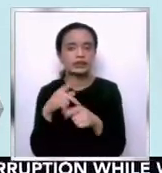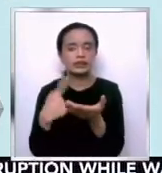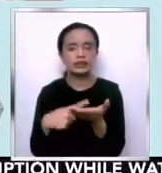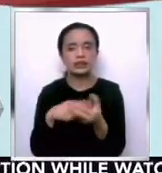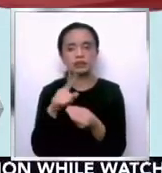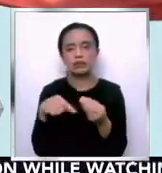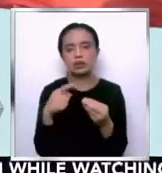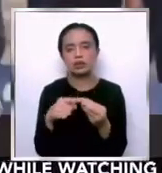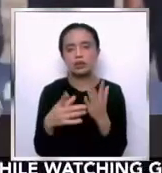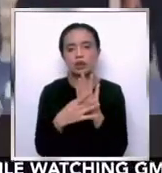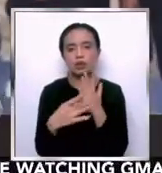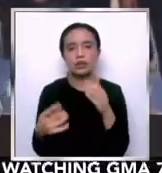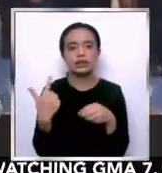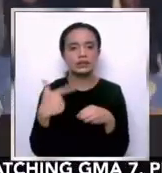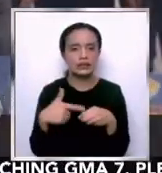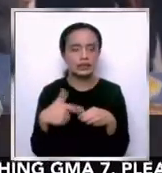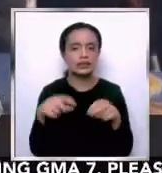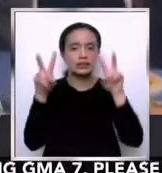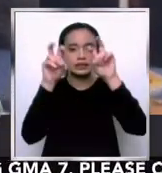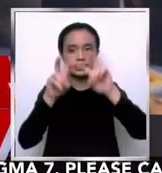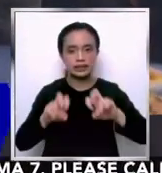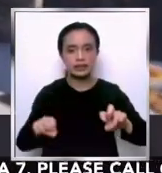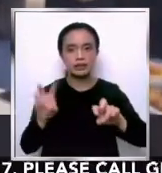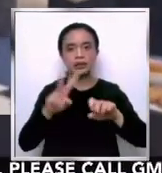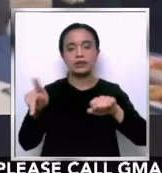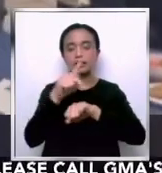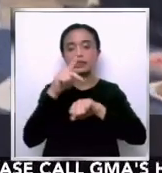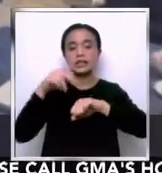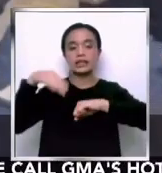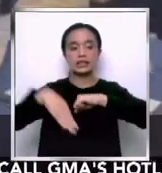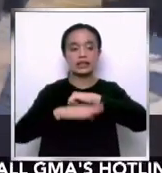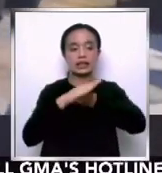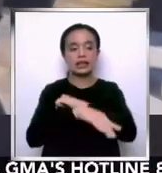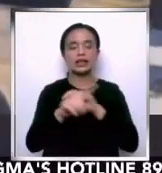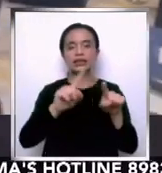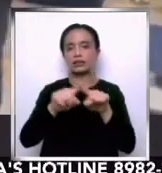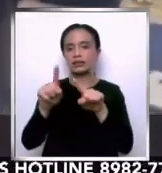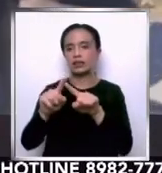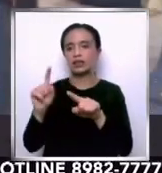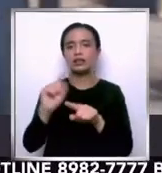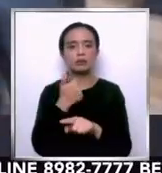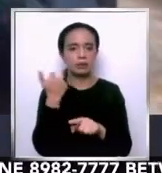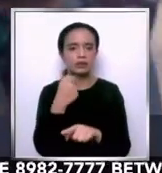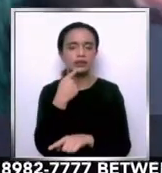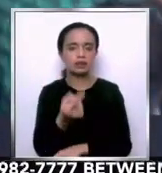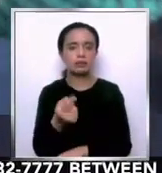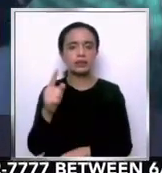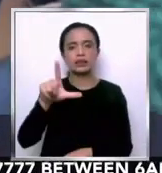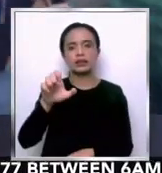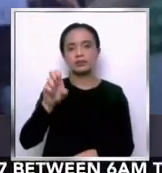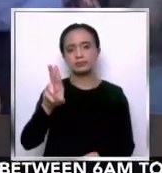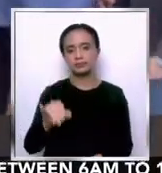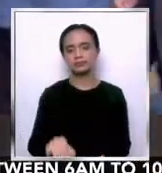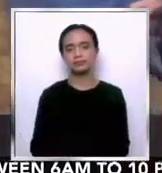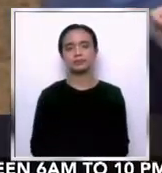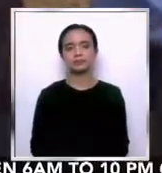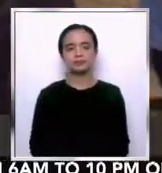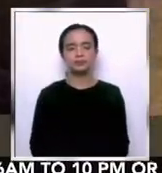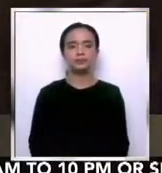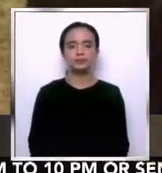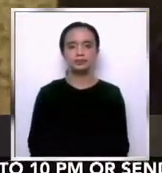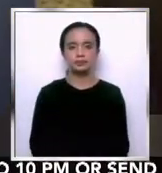sa West Philippine Sea at iba pang nabanggit ni Liu. JP Soriano, nakatutok 24 oras.